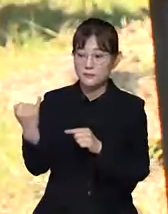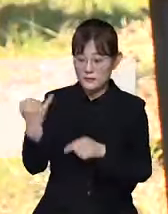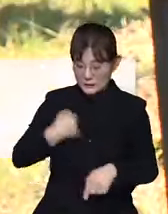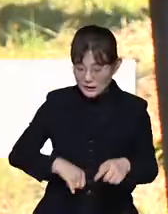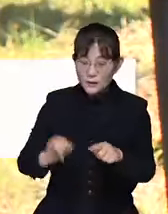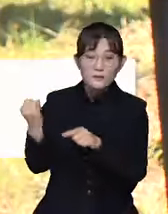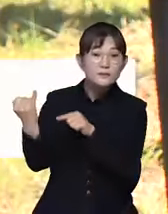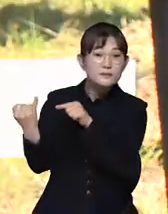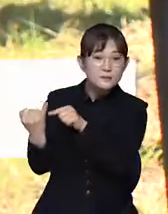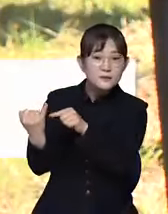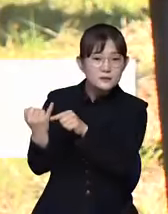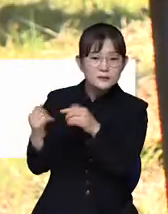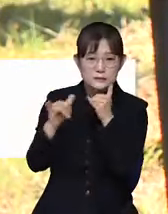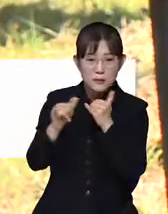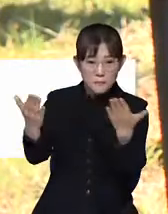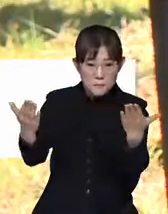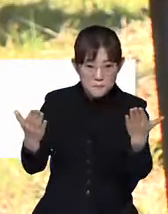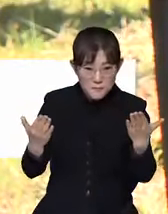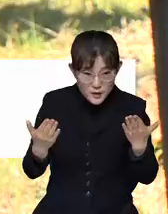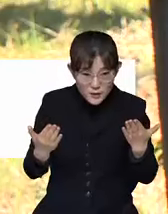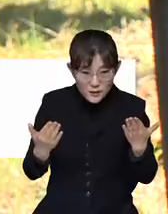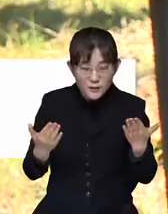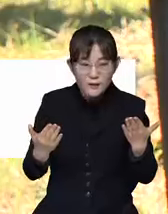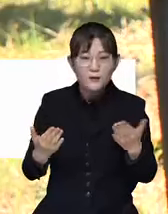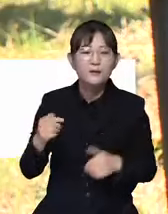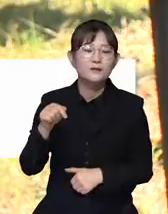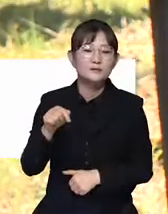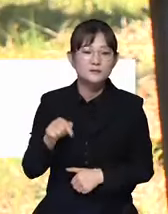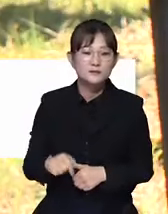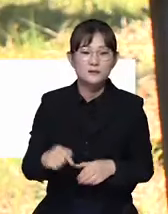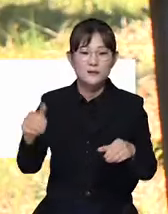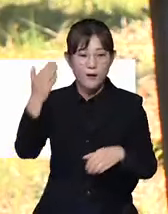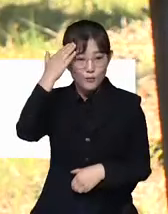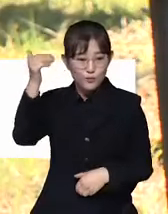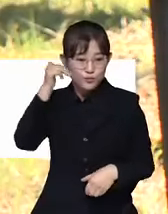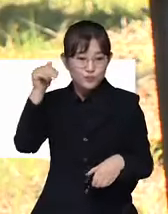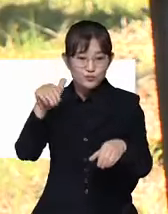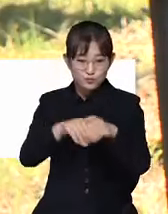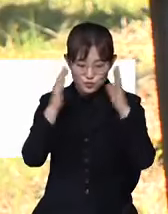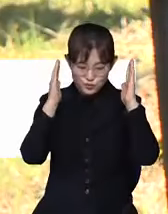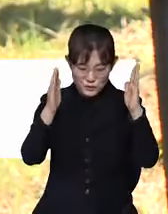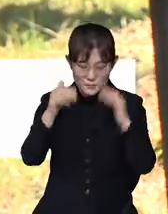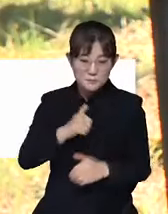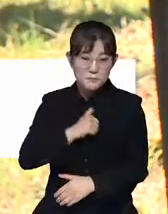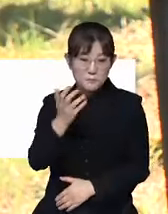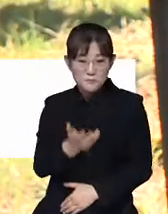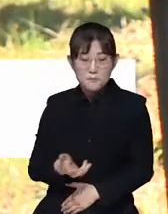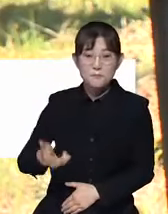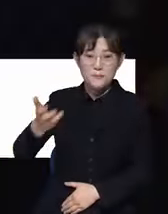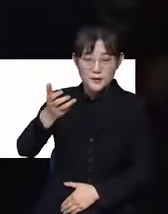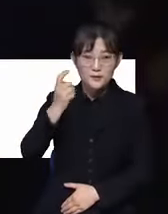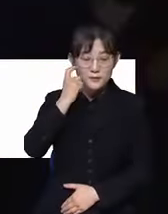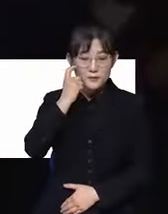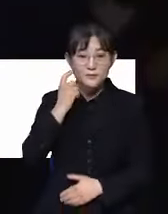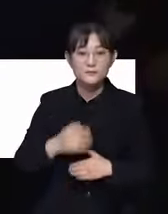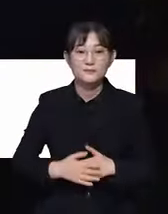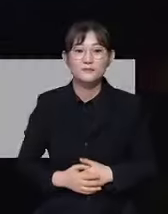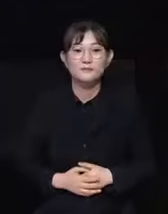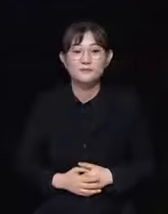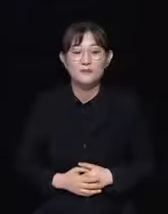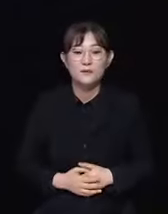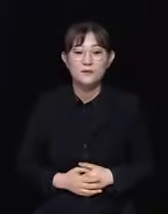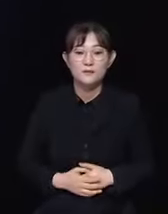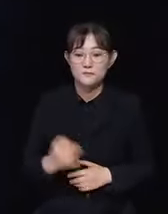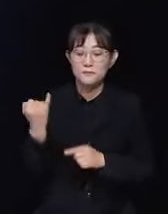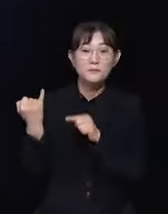이번 수상은 시노탄이 아닌가 한문학의 위상이 높아지리라 생각해요